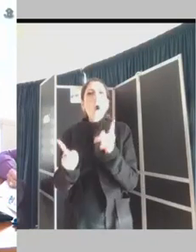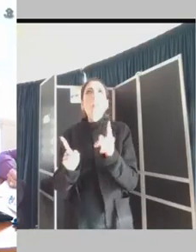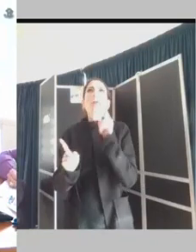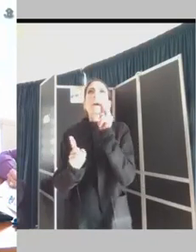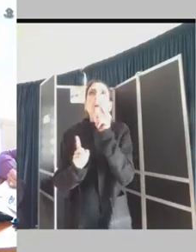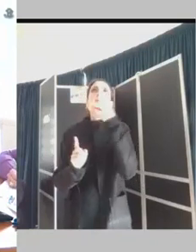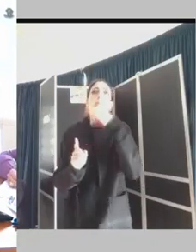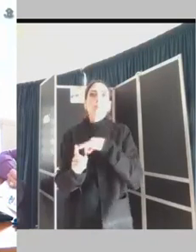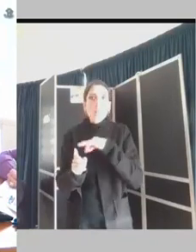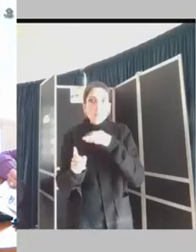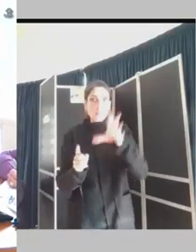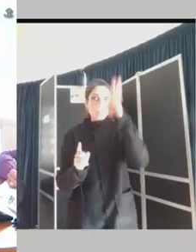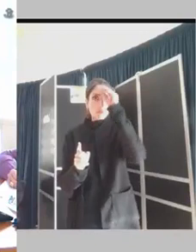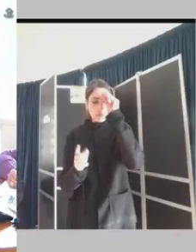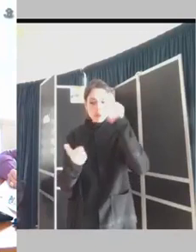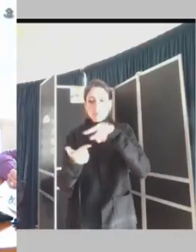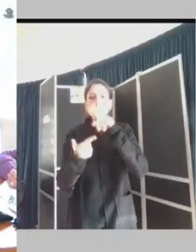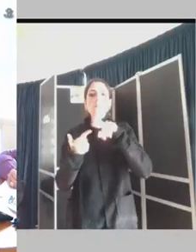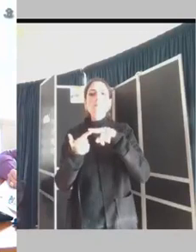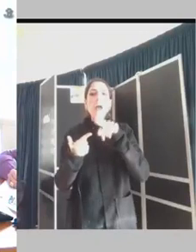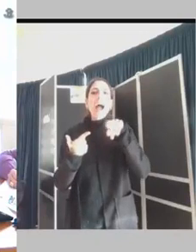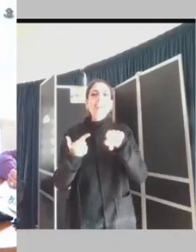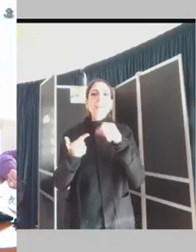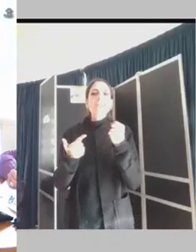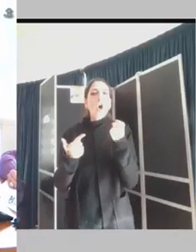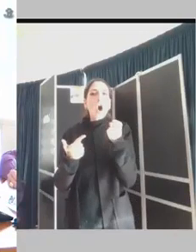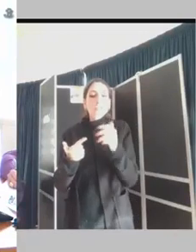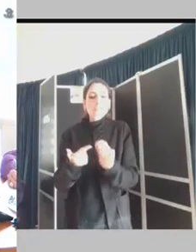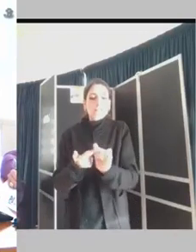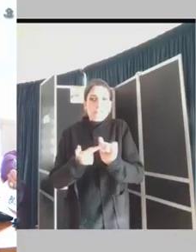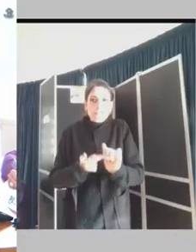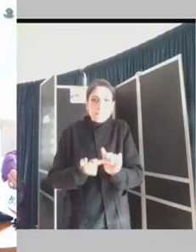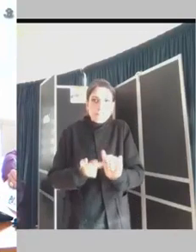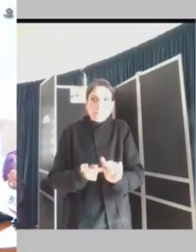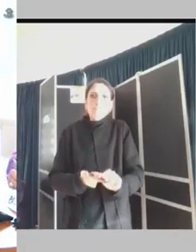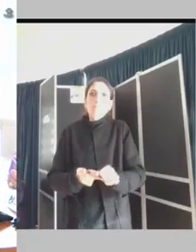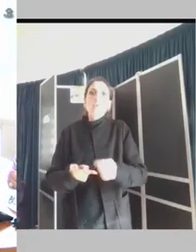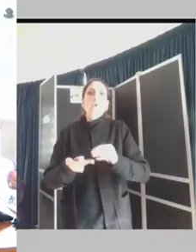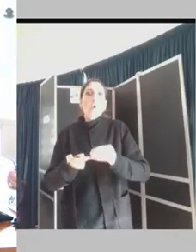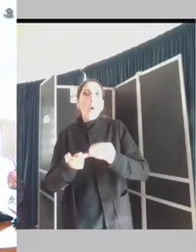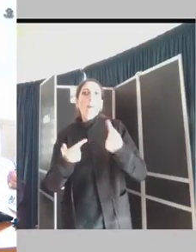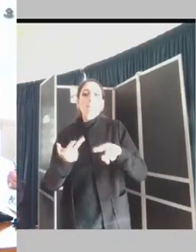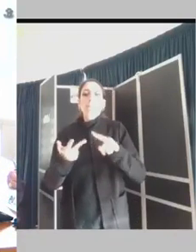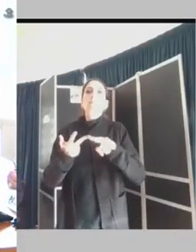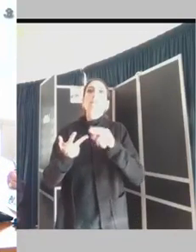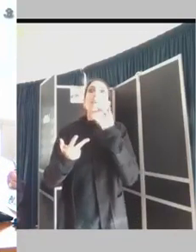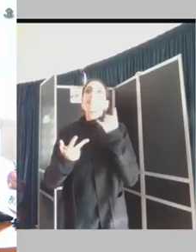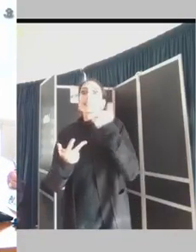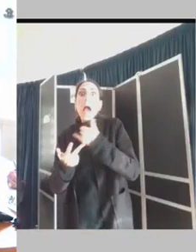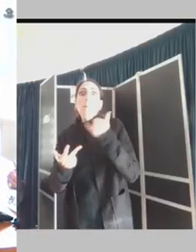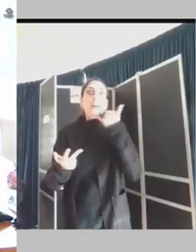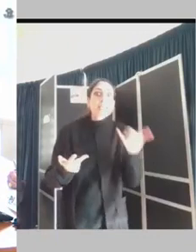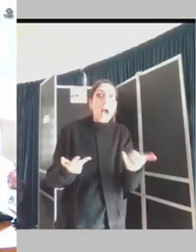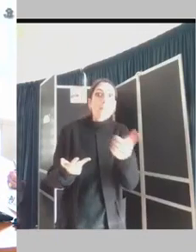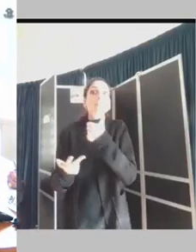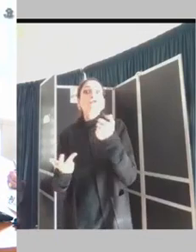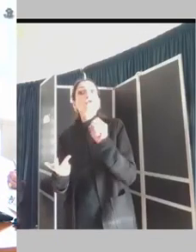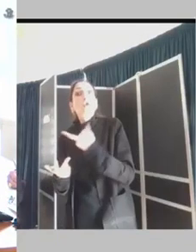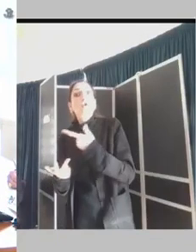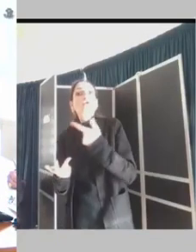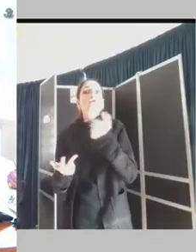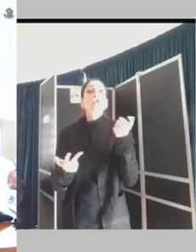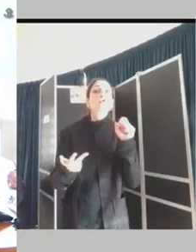la forza che ci vuole per fare un massaggio cardiaco, il chiamare il 112, il 118, e questo per noi è un altro passo avanti